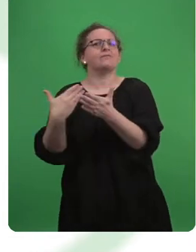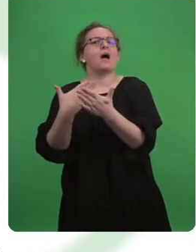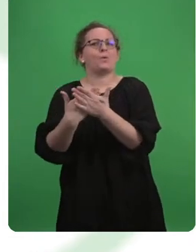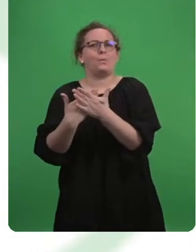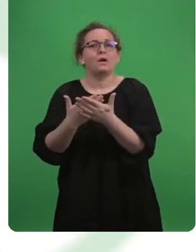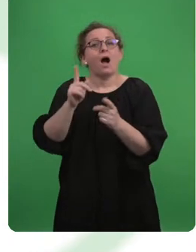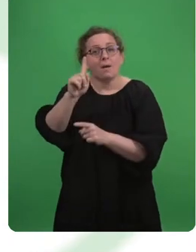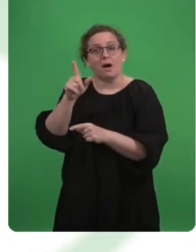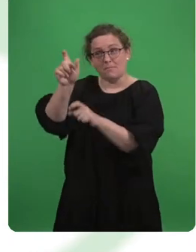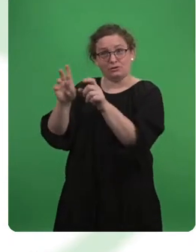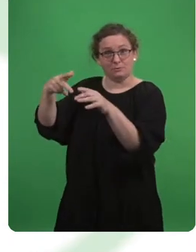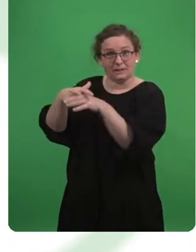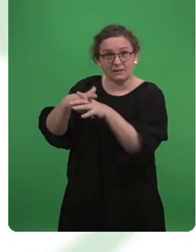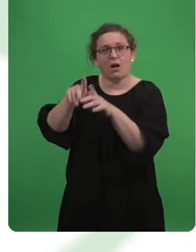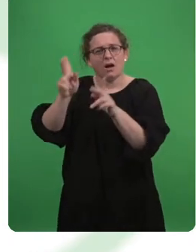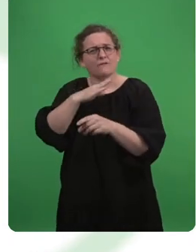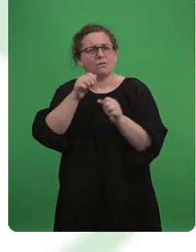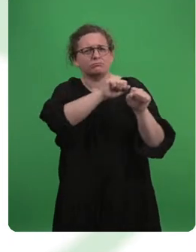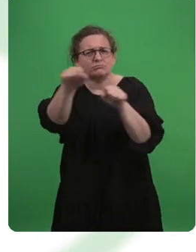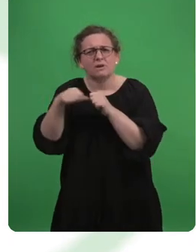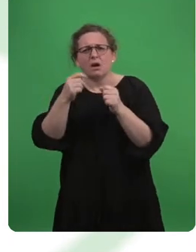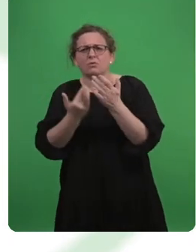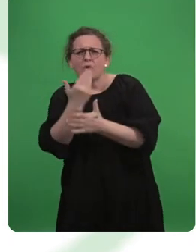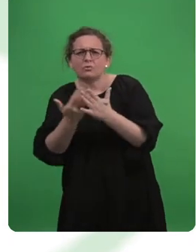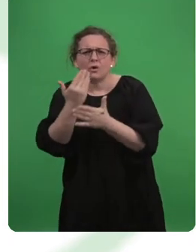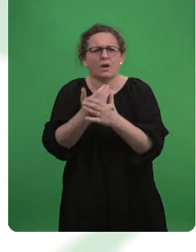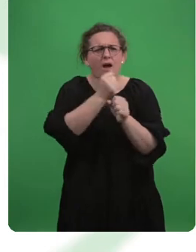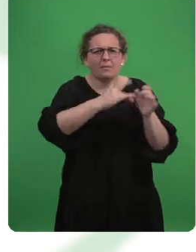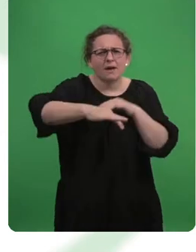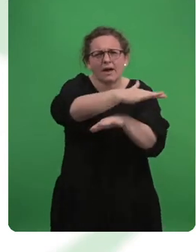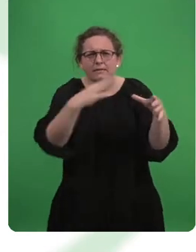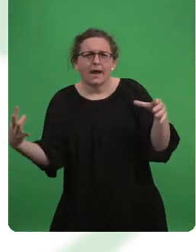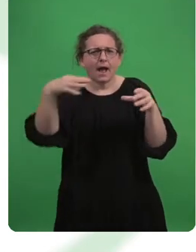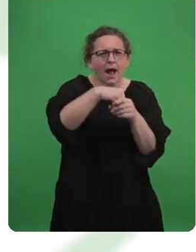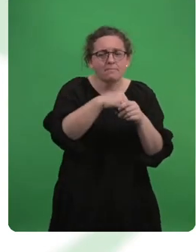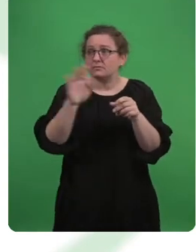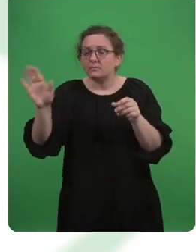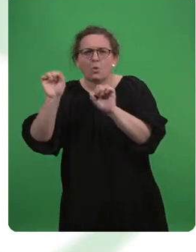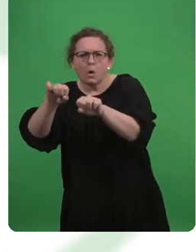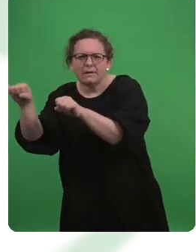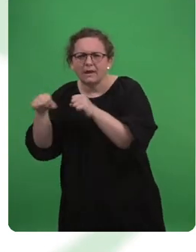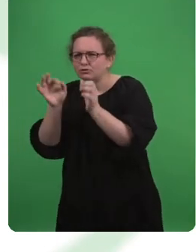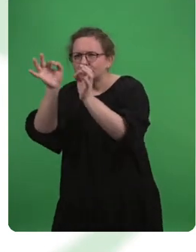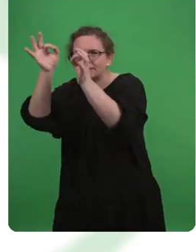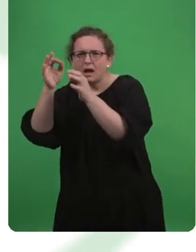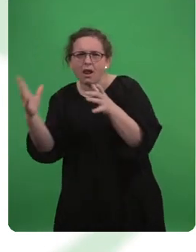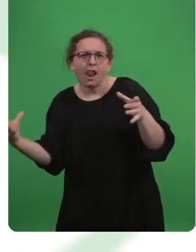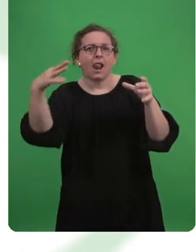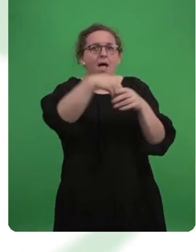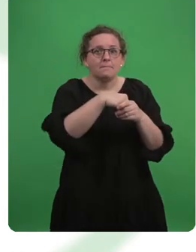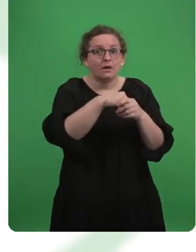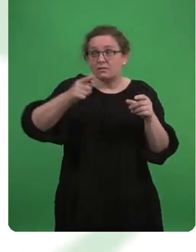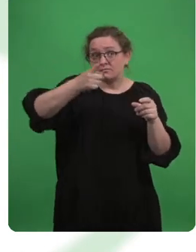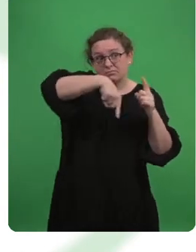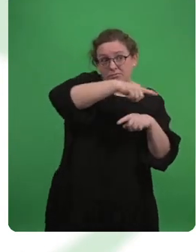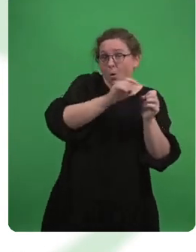mit Behinderung können mit den modernen Möglichkeiten vollwertige Arbeit leisten und gleichzeitig ihre speziellen Kompetenzen einbringen, die Menschen